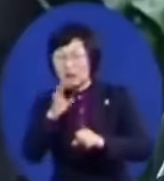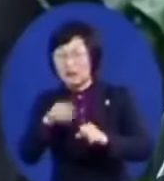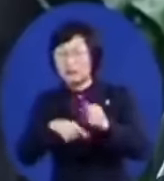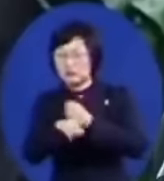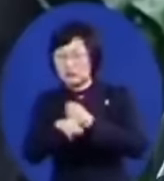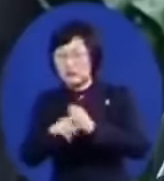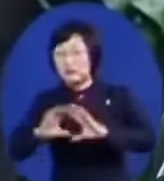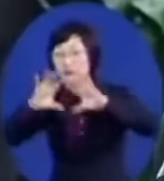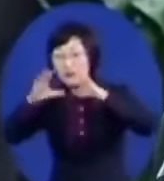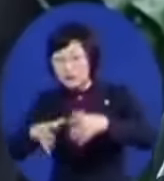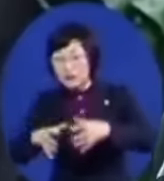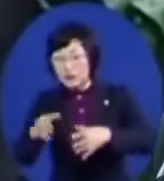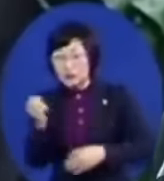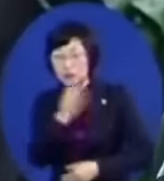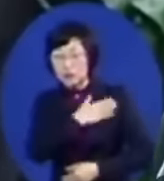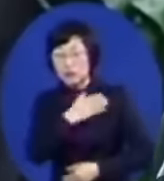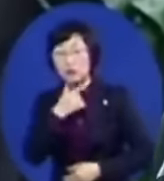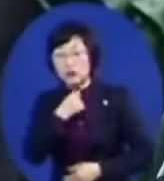하면